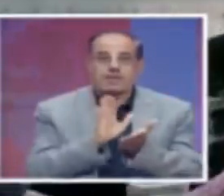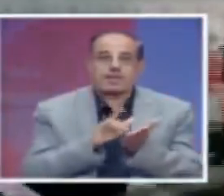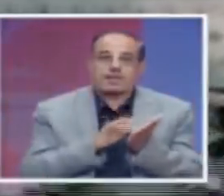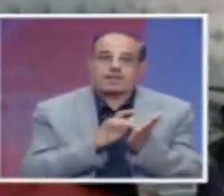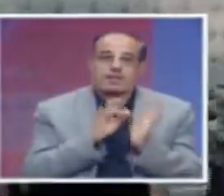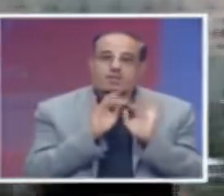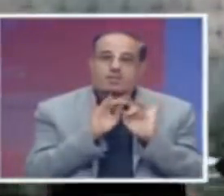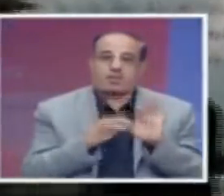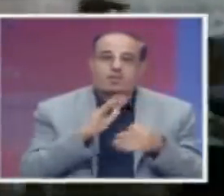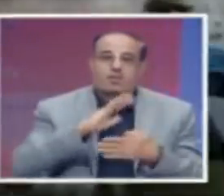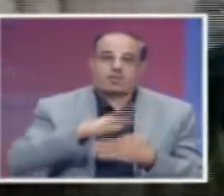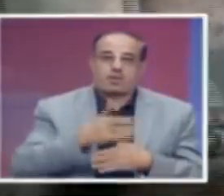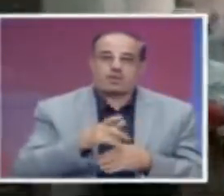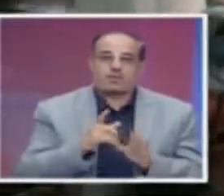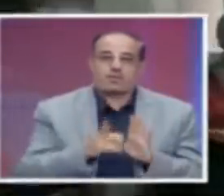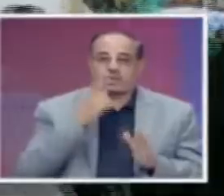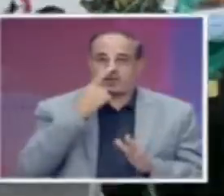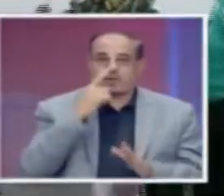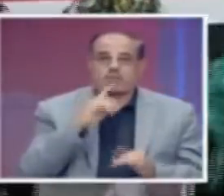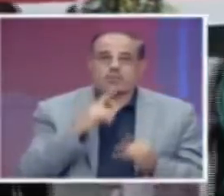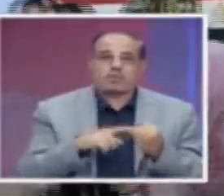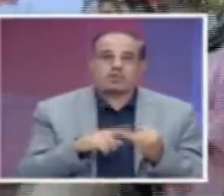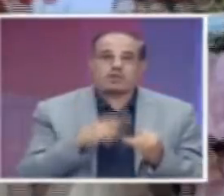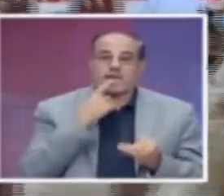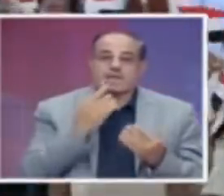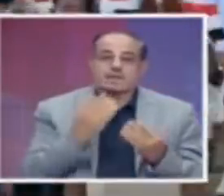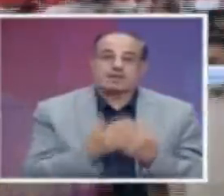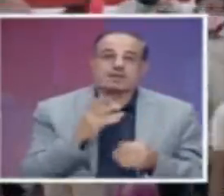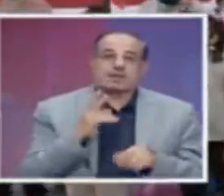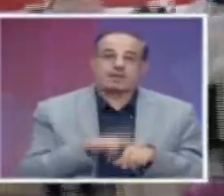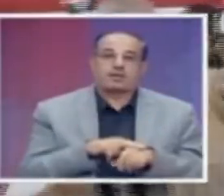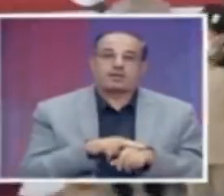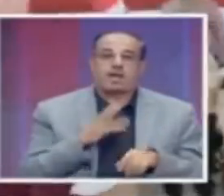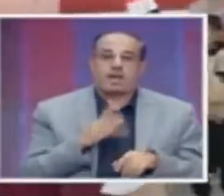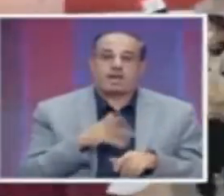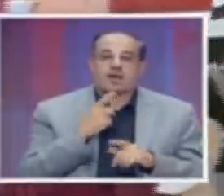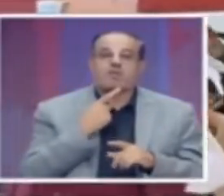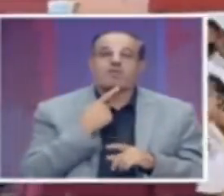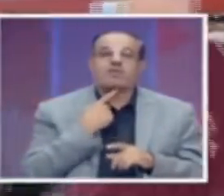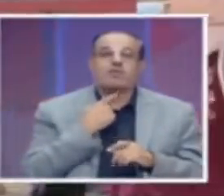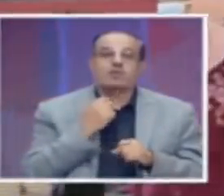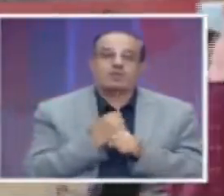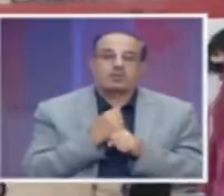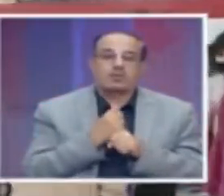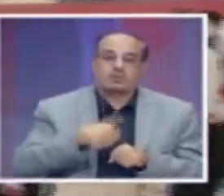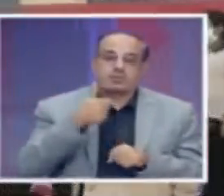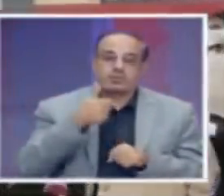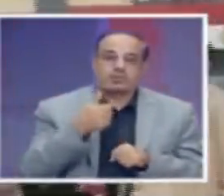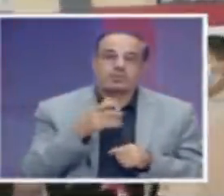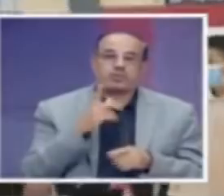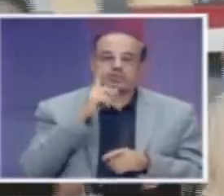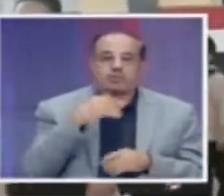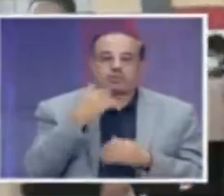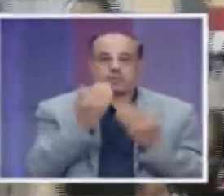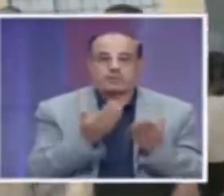تابلت على طلاب الصف الأول. عام دراسي جديد يتطلع الجميع خلاله إلى النجاح والتوفيق